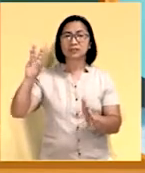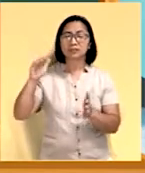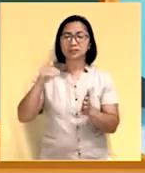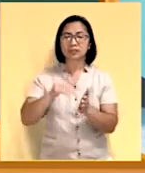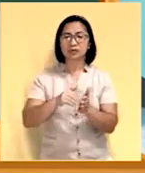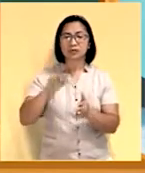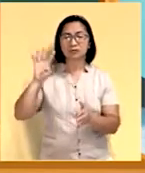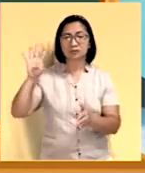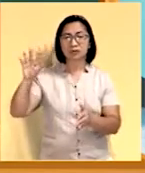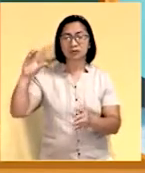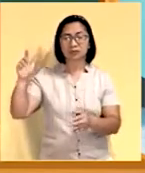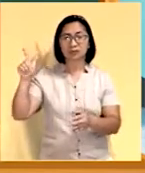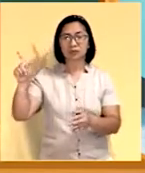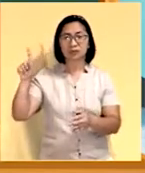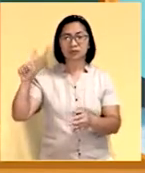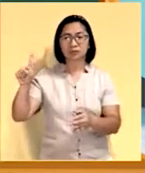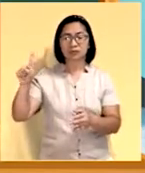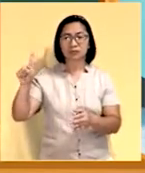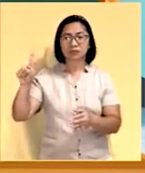6,421 minus